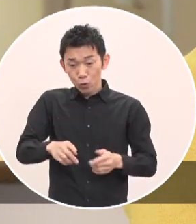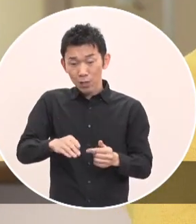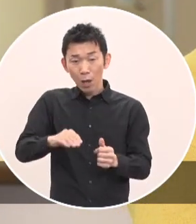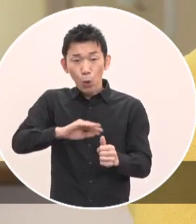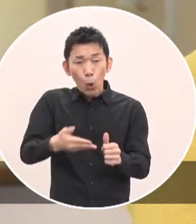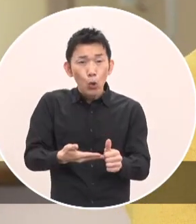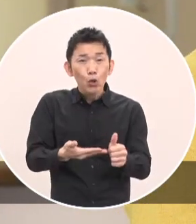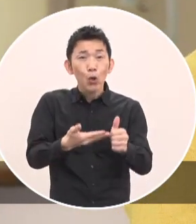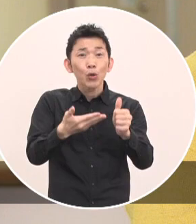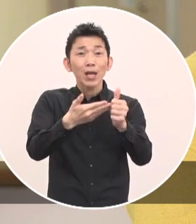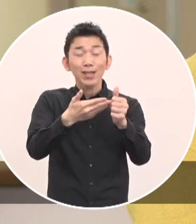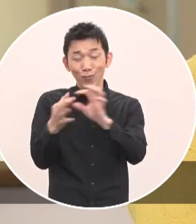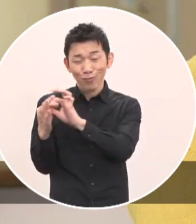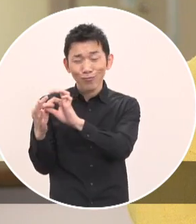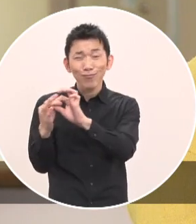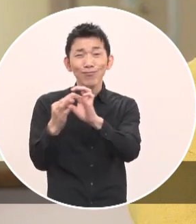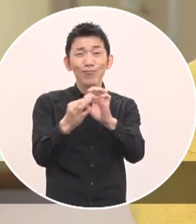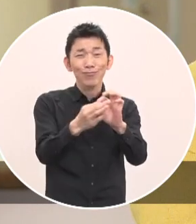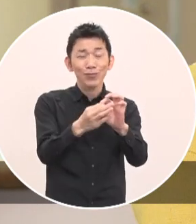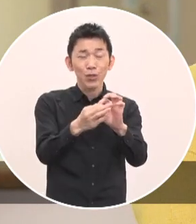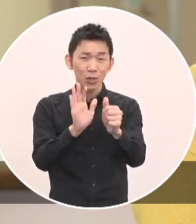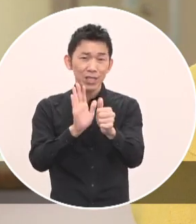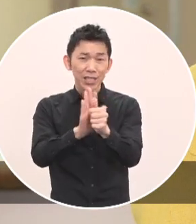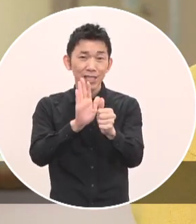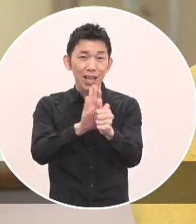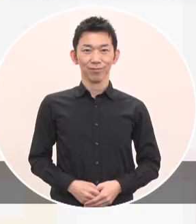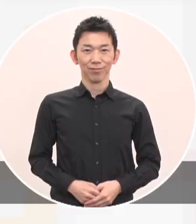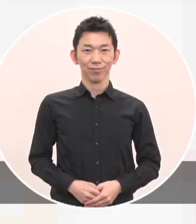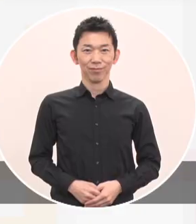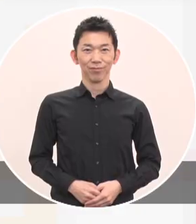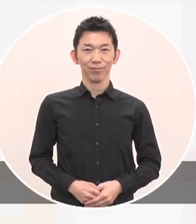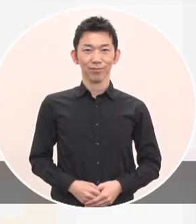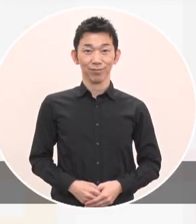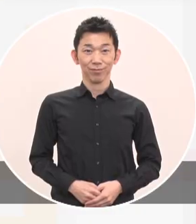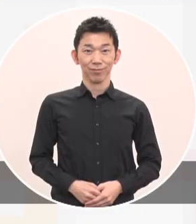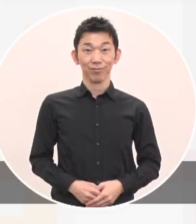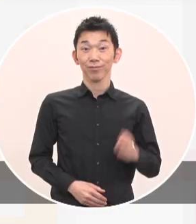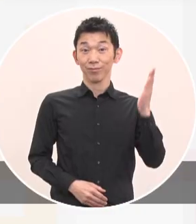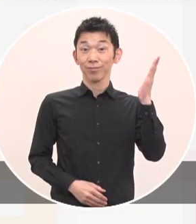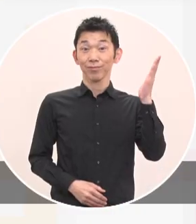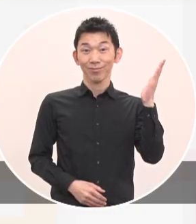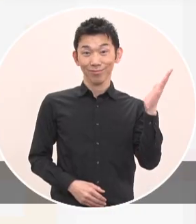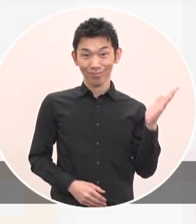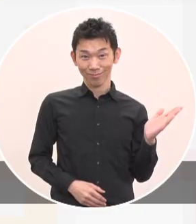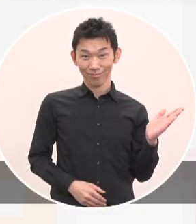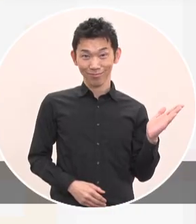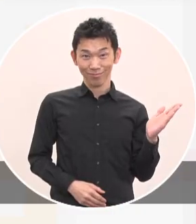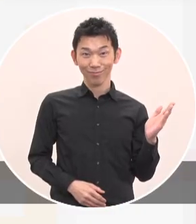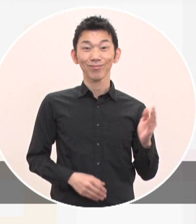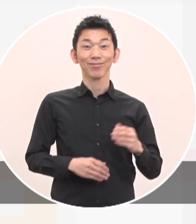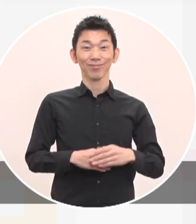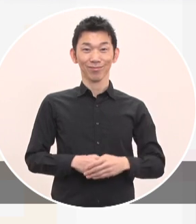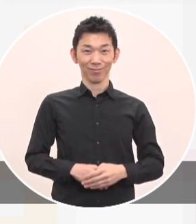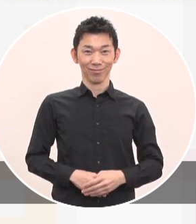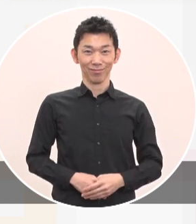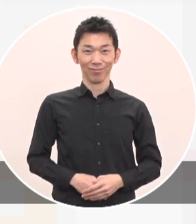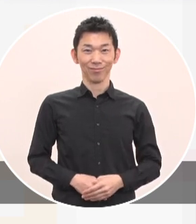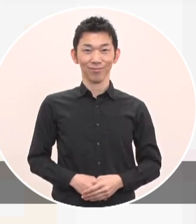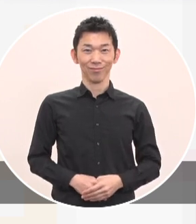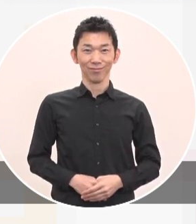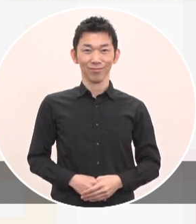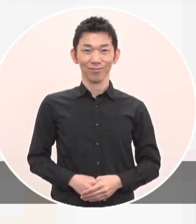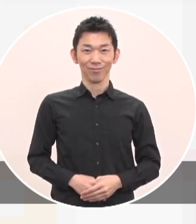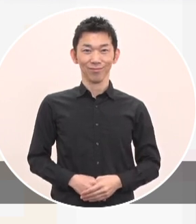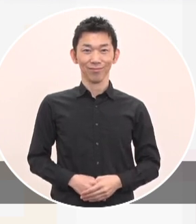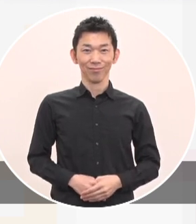対象に途切れのない子育て支援を行っていますこれは主に民新規乳児期幼児